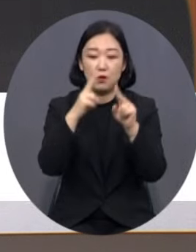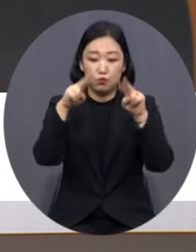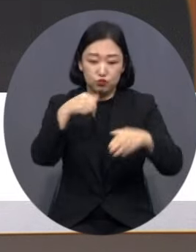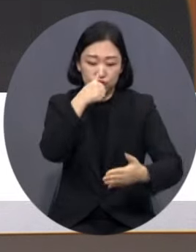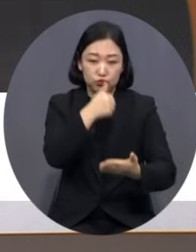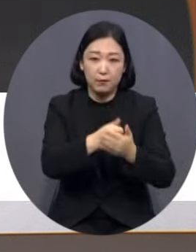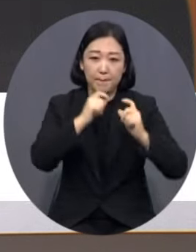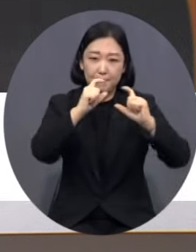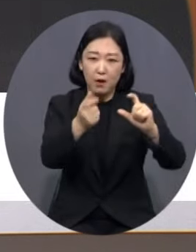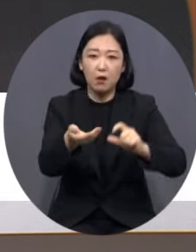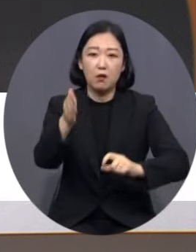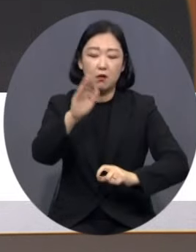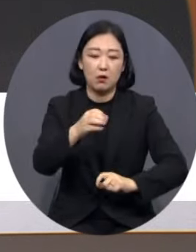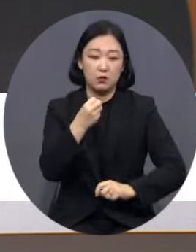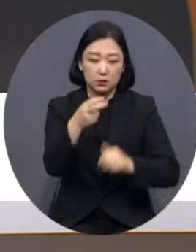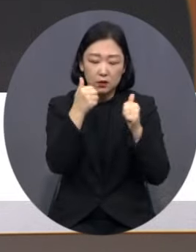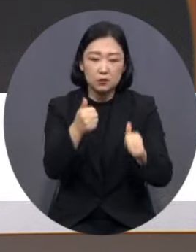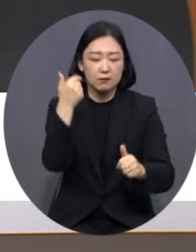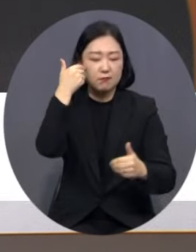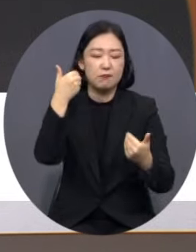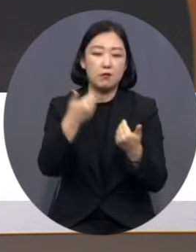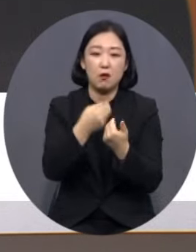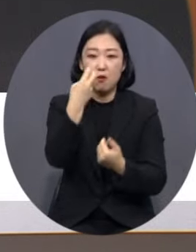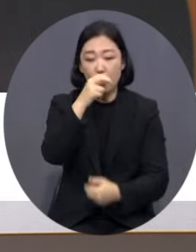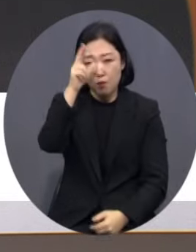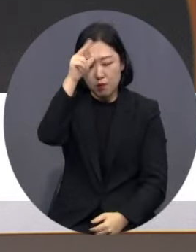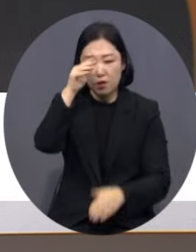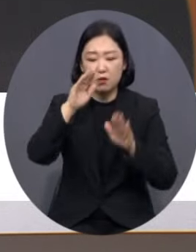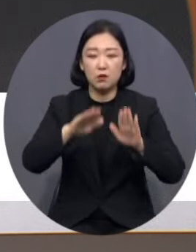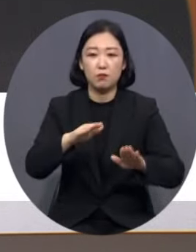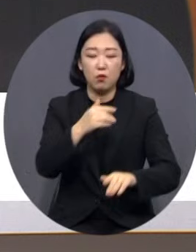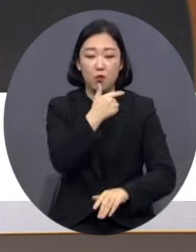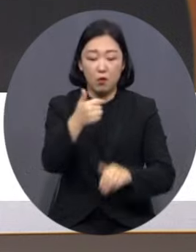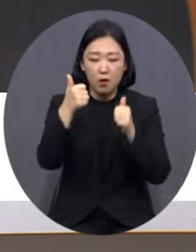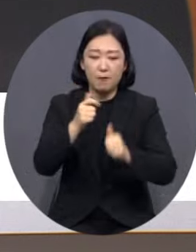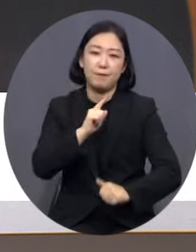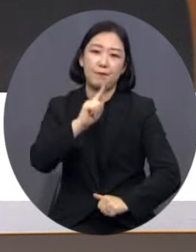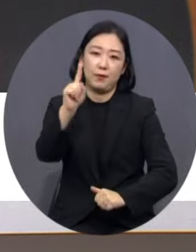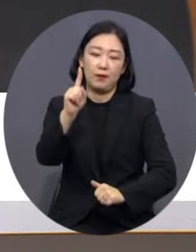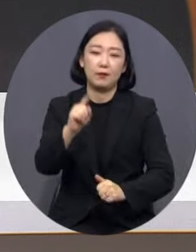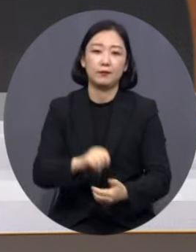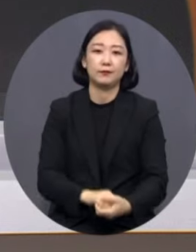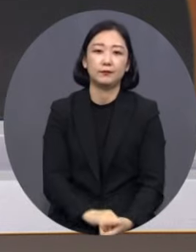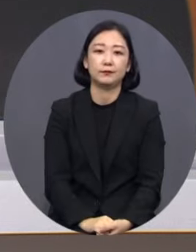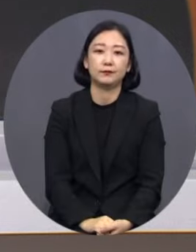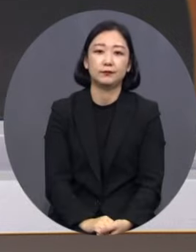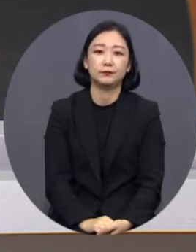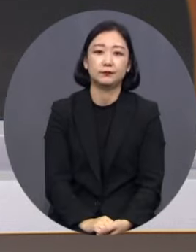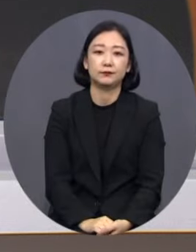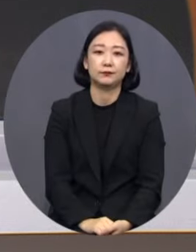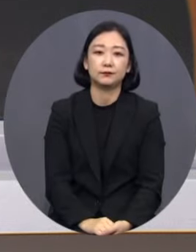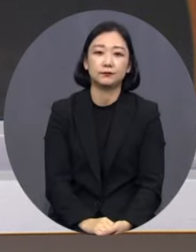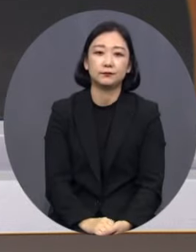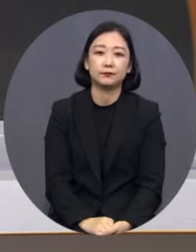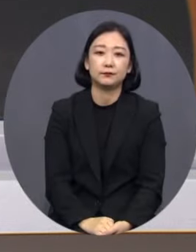선고했지만 재심에 반대했던 검찰이 이번에도 항소했습니다 김하